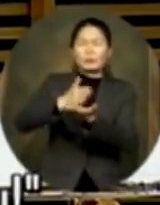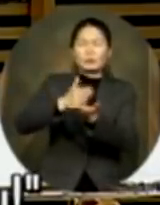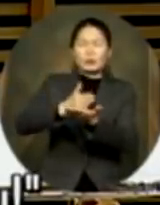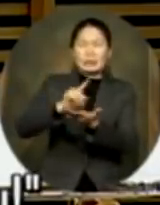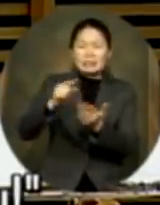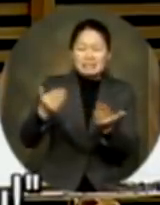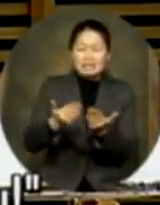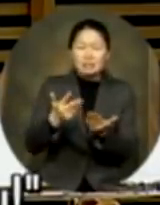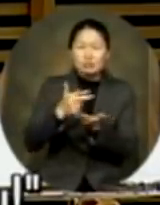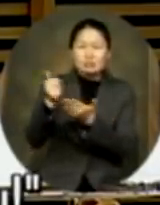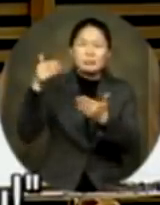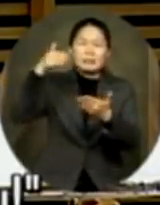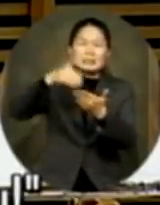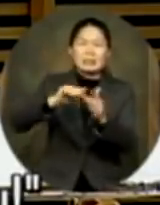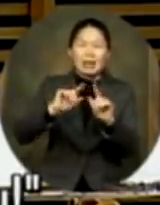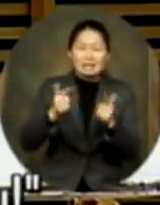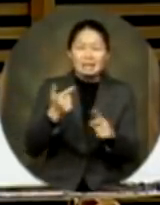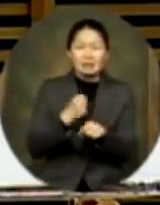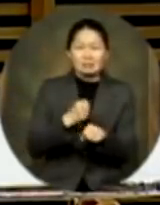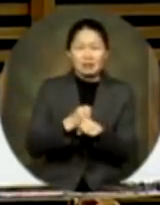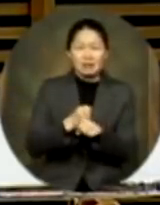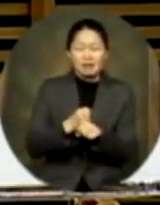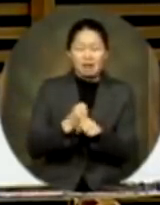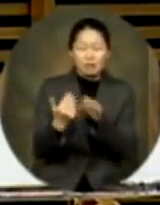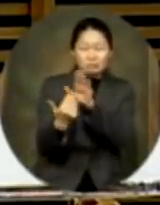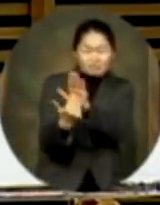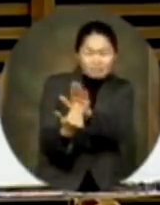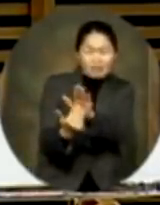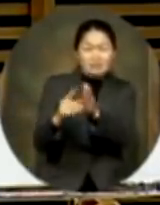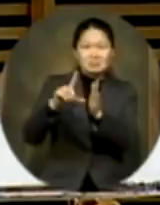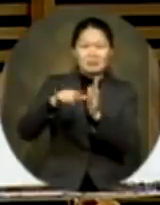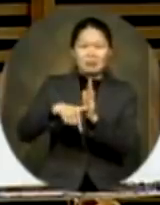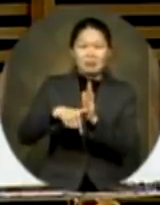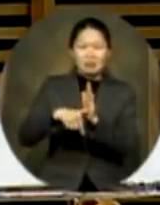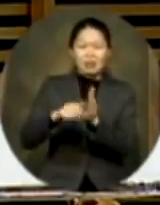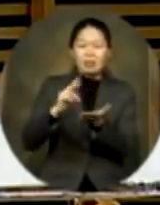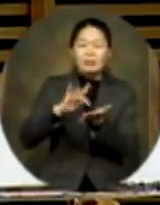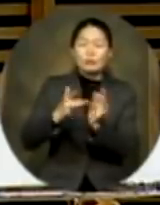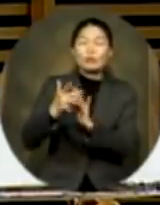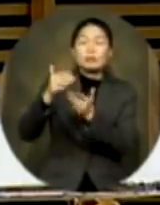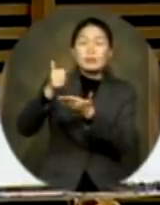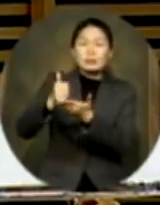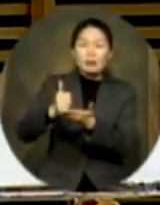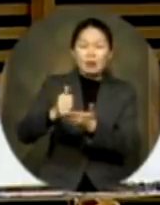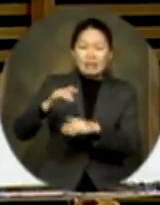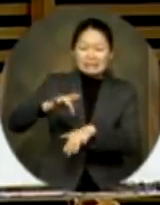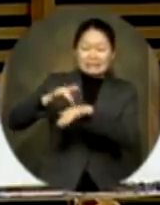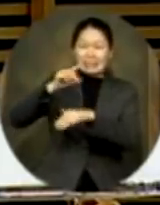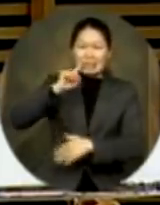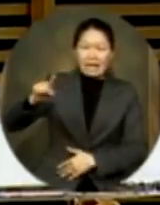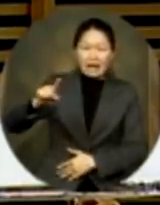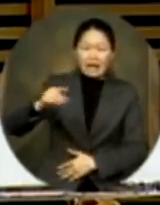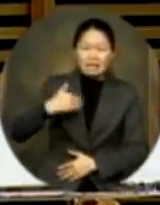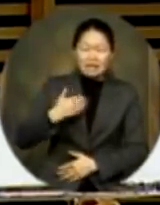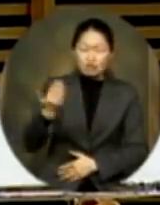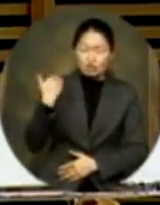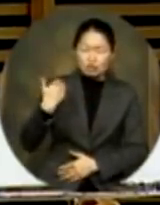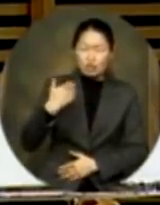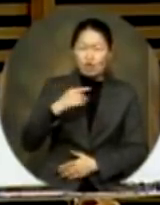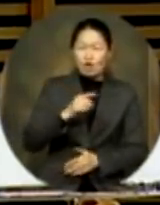주께 미치지 않아야 된다 하고 가로막아 쓸 때 예수님께서 사단 아 내 뒤로 몰라